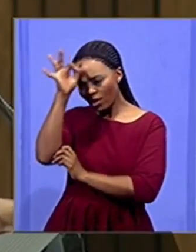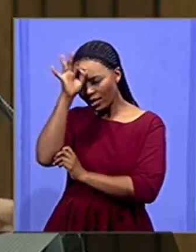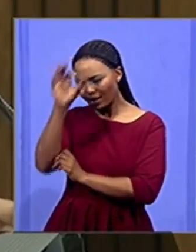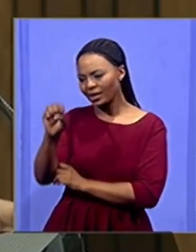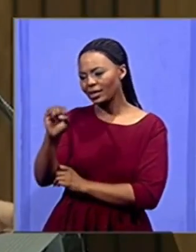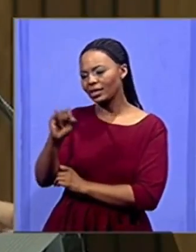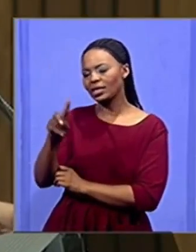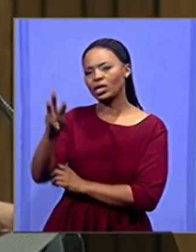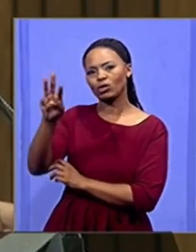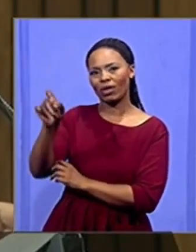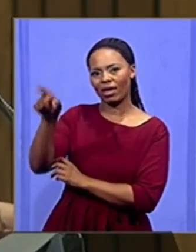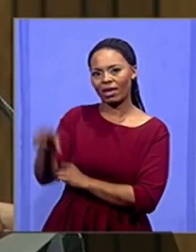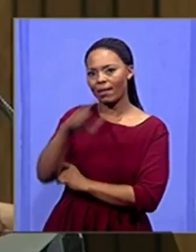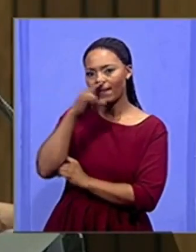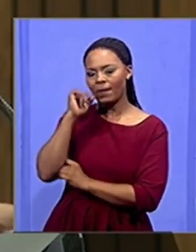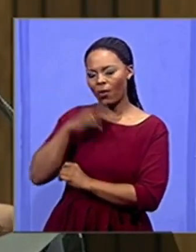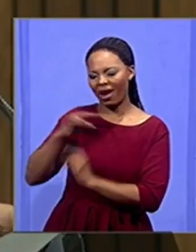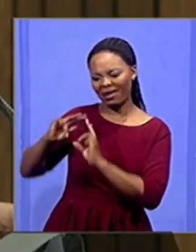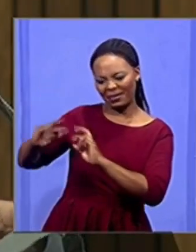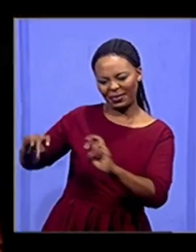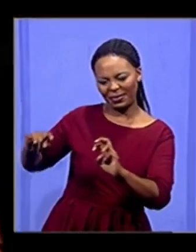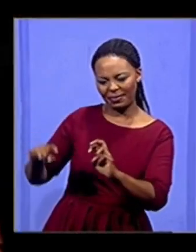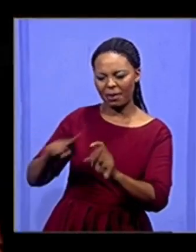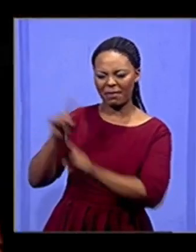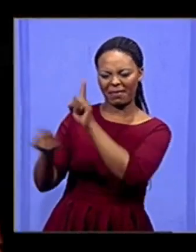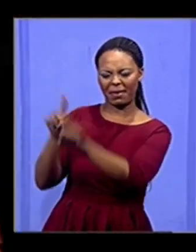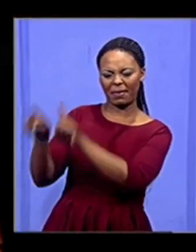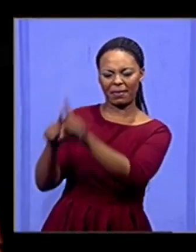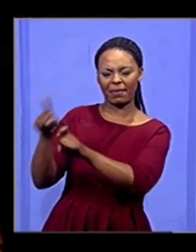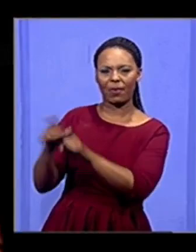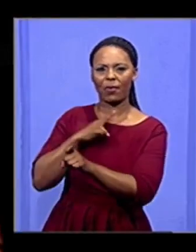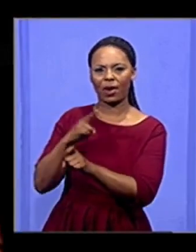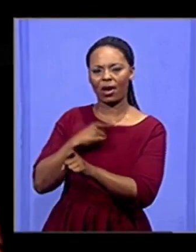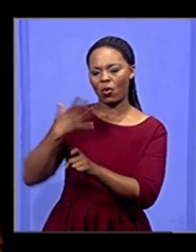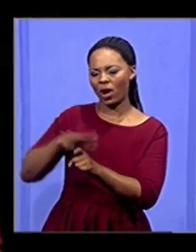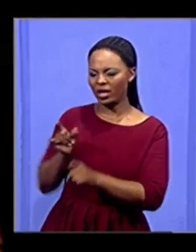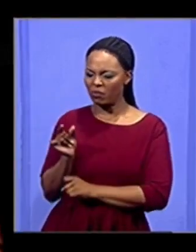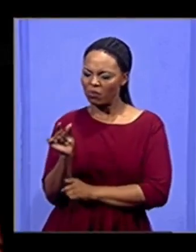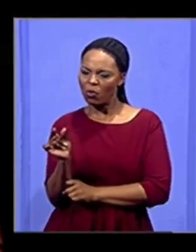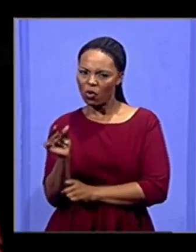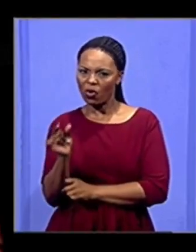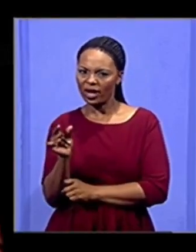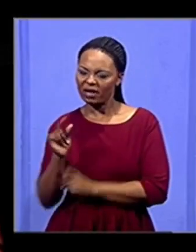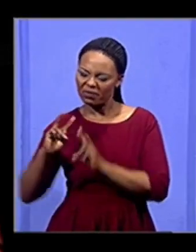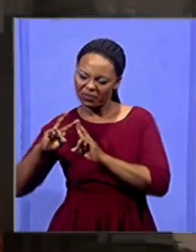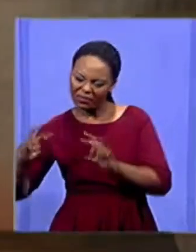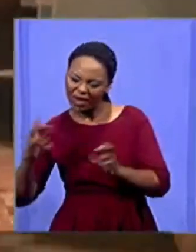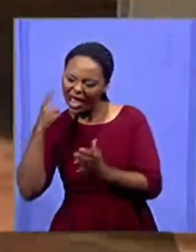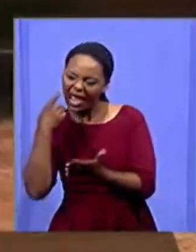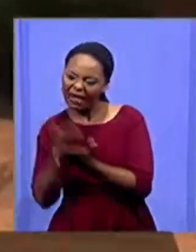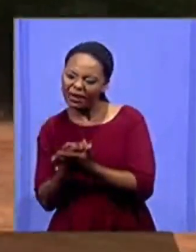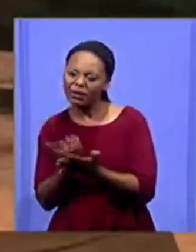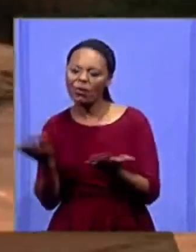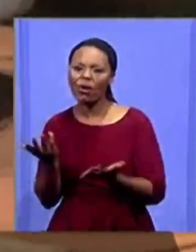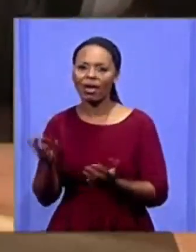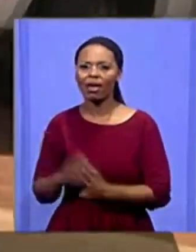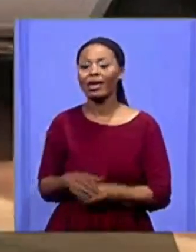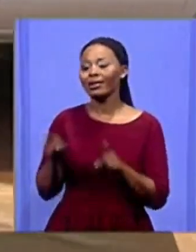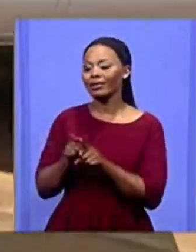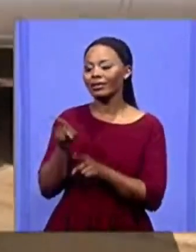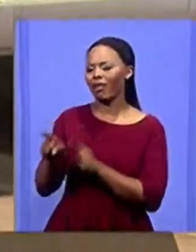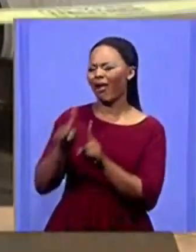ka ge a be a sa nyaka go lebelela tshedimošo go tšwa go memory stick. Mshololo o gadikile mokonstable Zungu